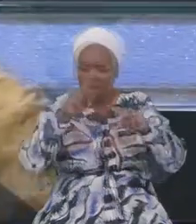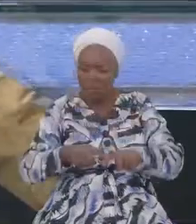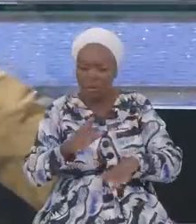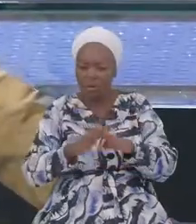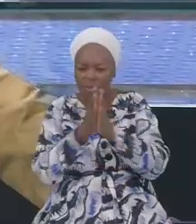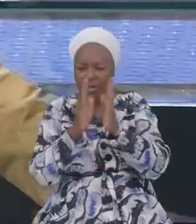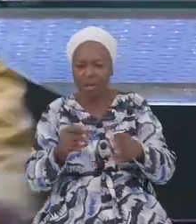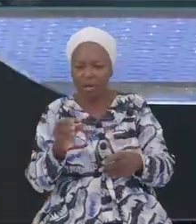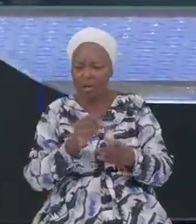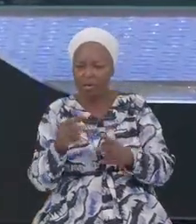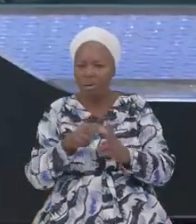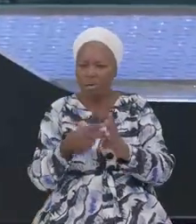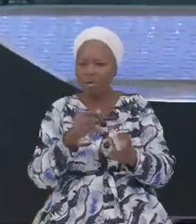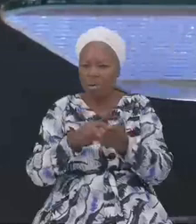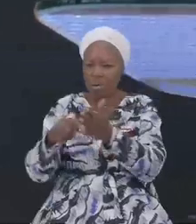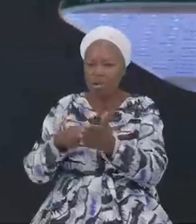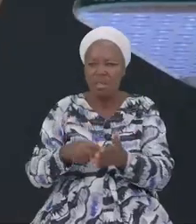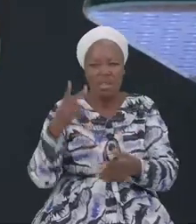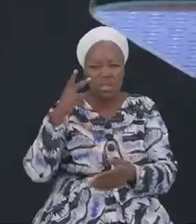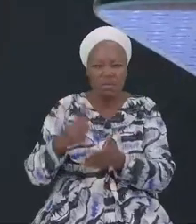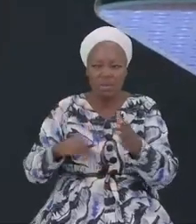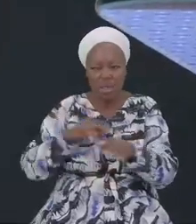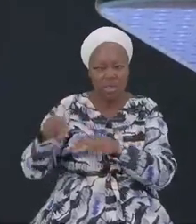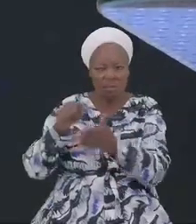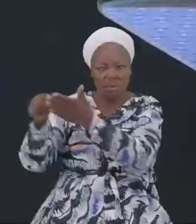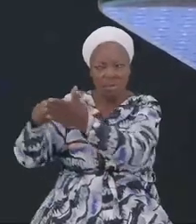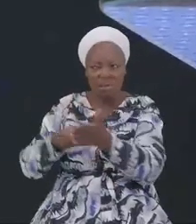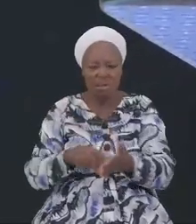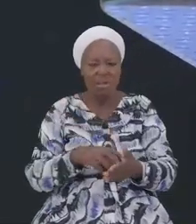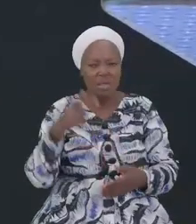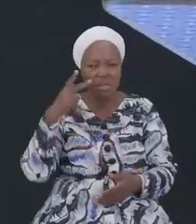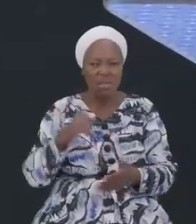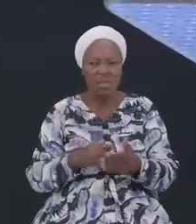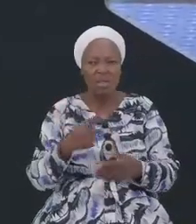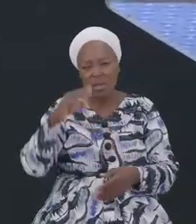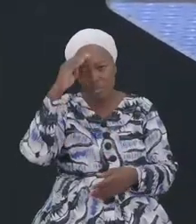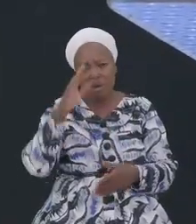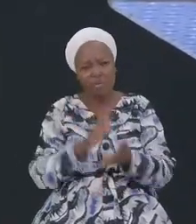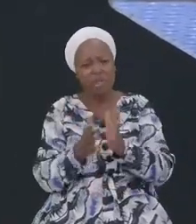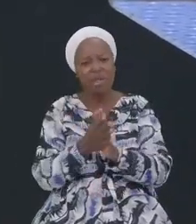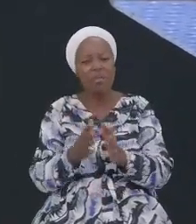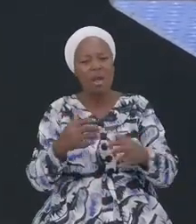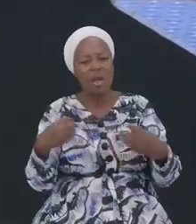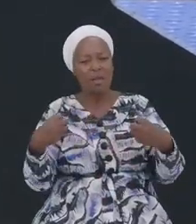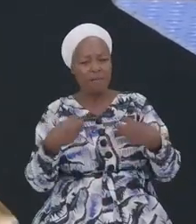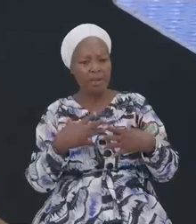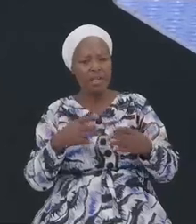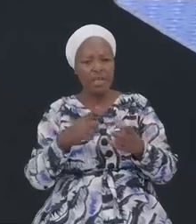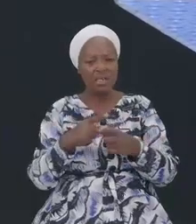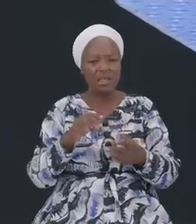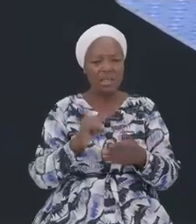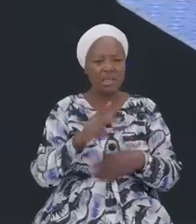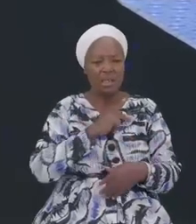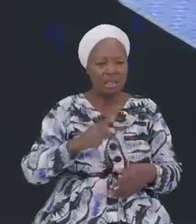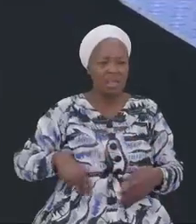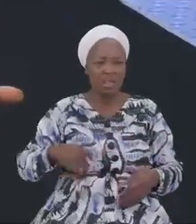Dieu va te sauver. Regarde ce que j'ai fait aux autres rois. Regarde ce que j'ai fait aux autres. Le roi de Juda est devenu peureux. Il a eu